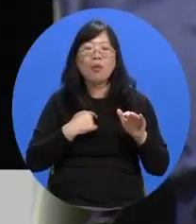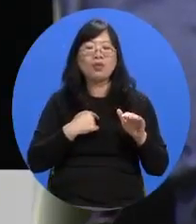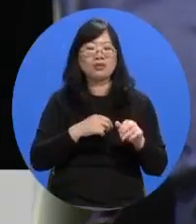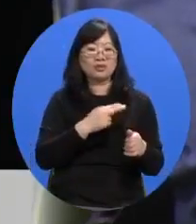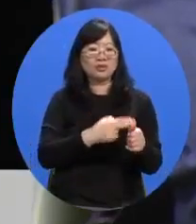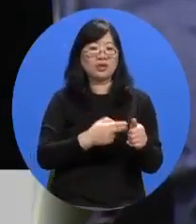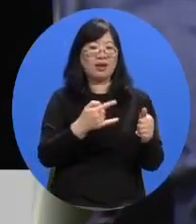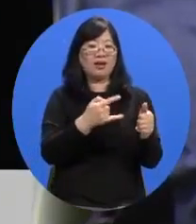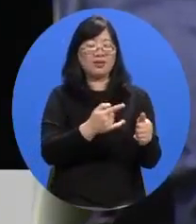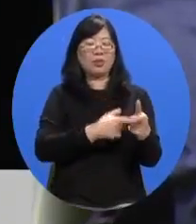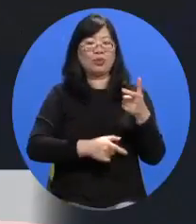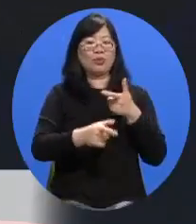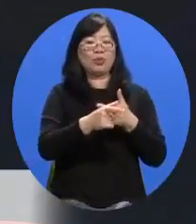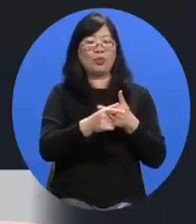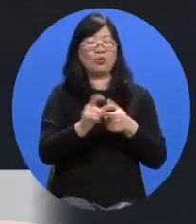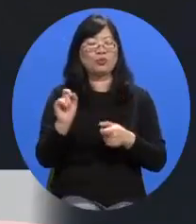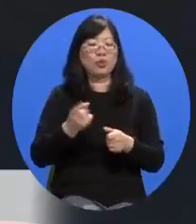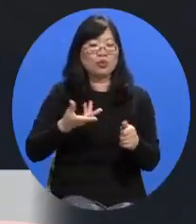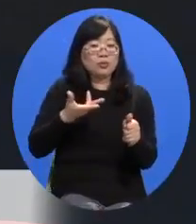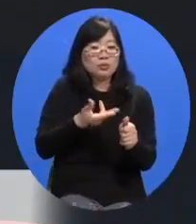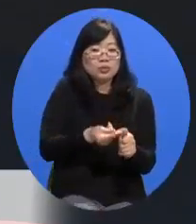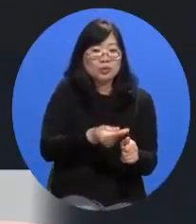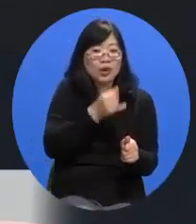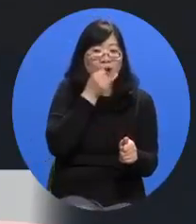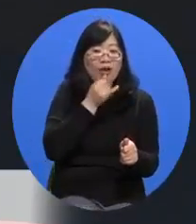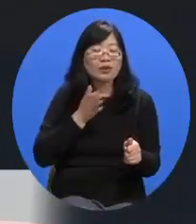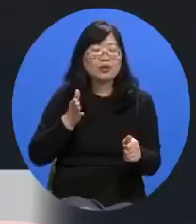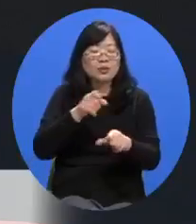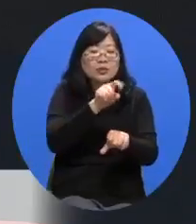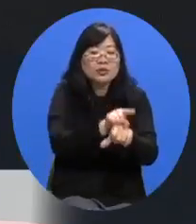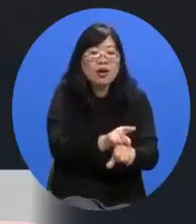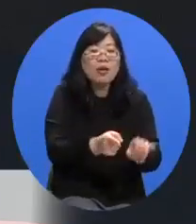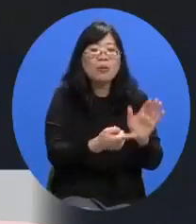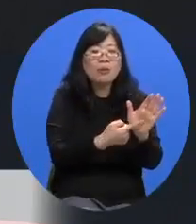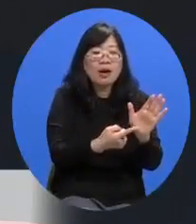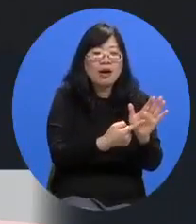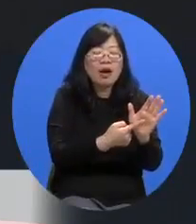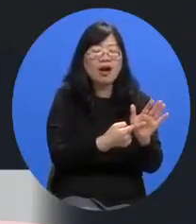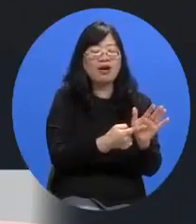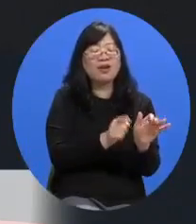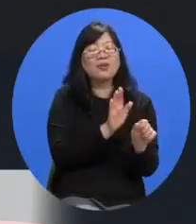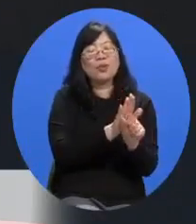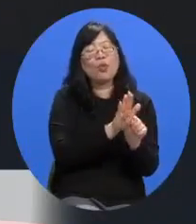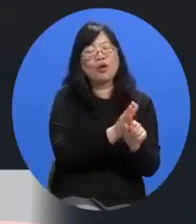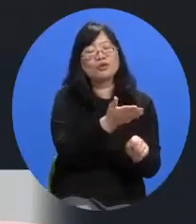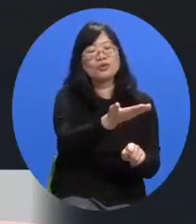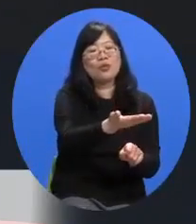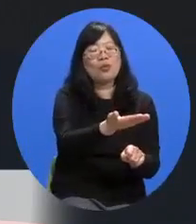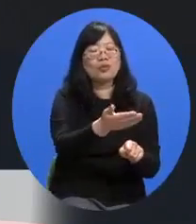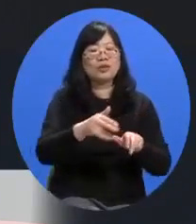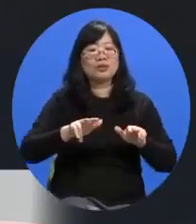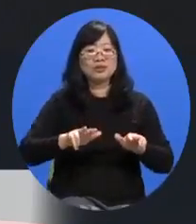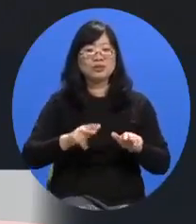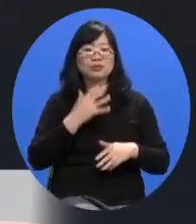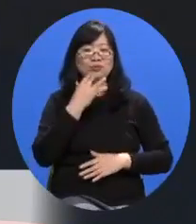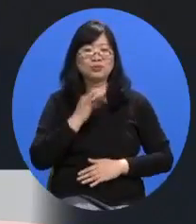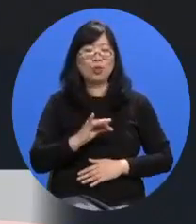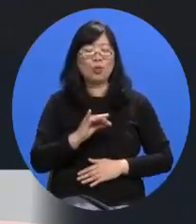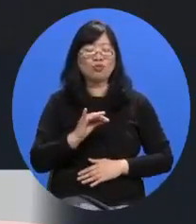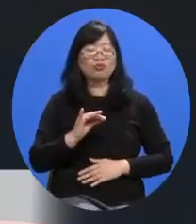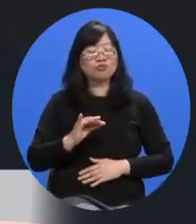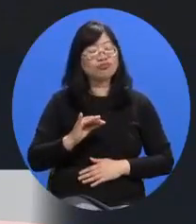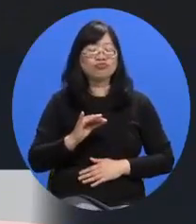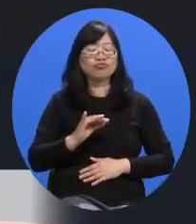선생님들에게 조금만 더 동기를 부여하고 자기의 전문성을 발휘할수록 있도록만 한다면 지금도 물론 우리가 세계적으로